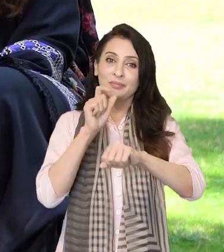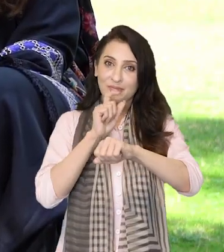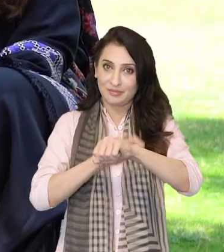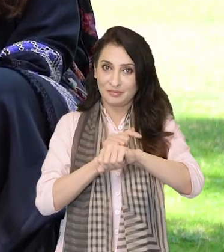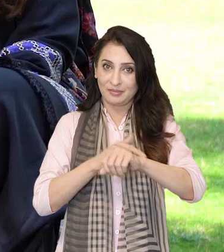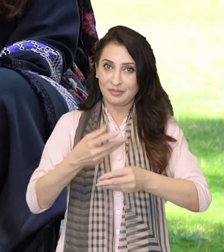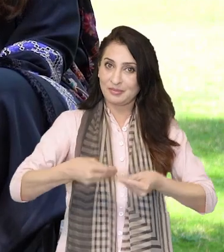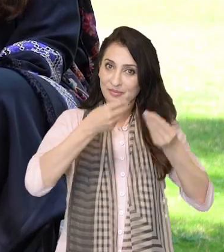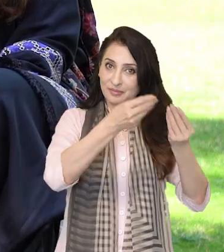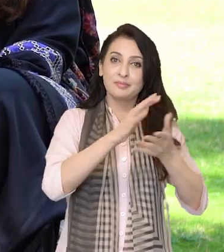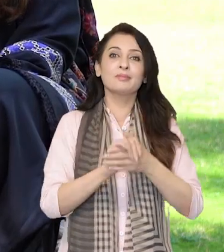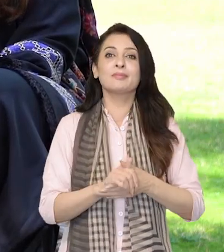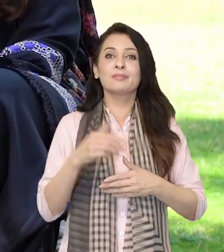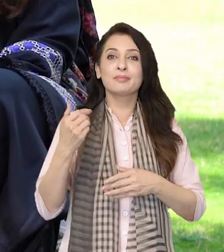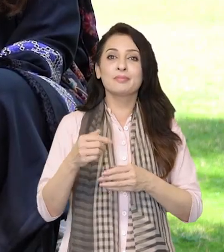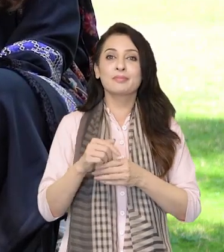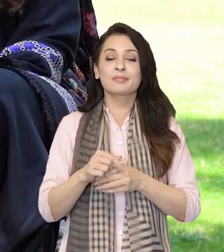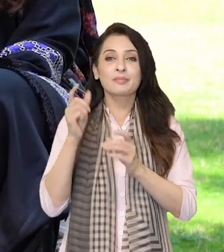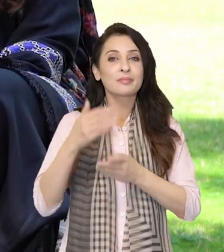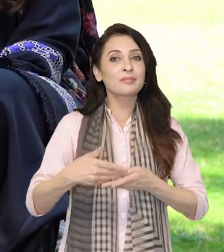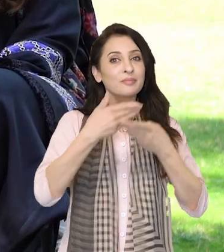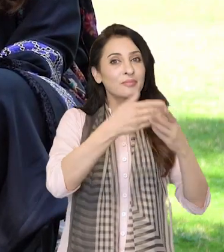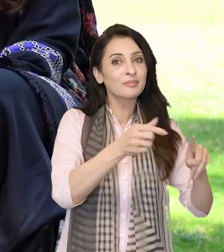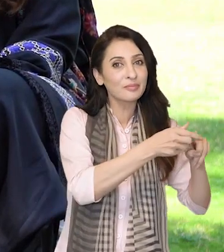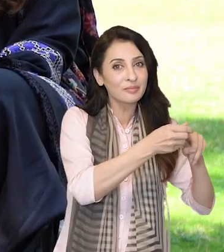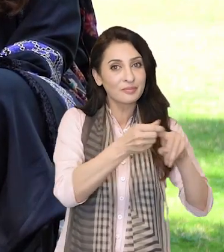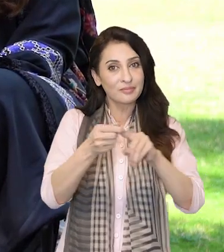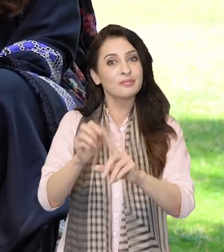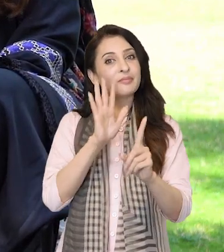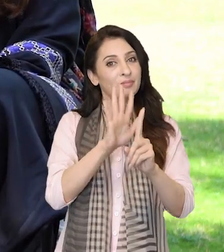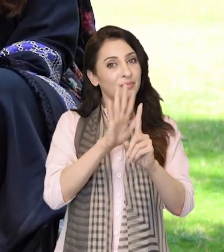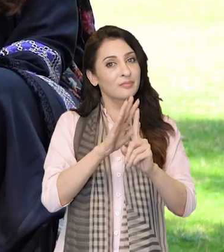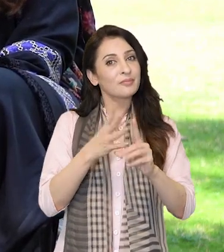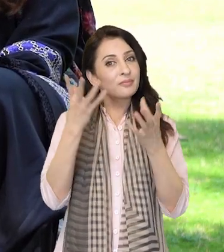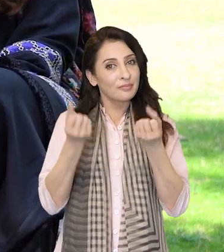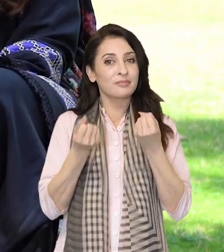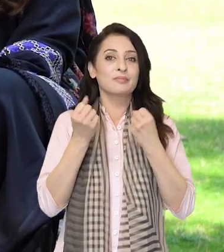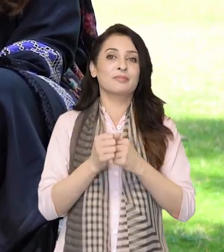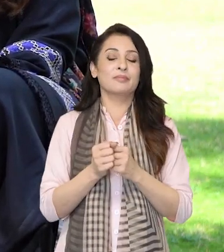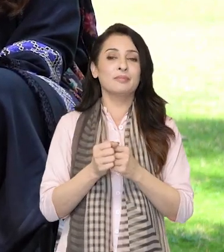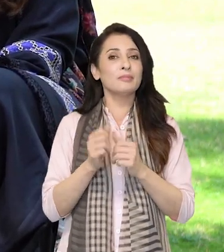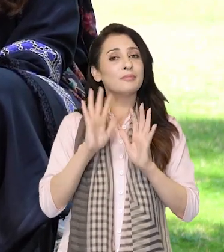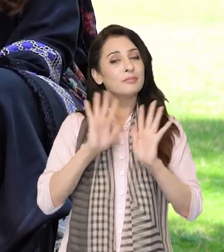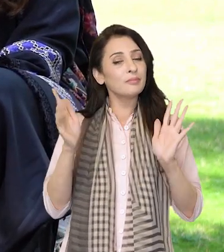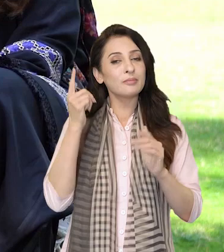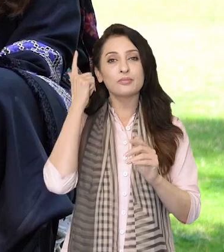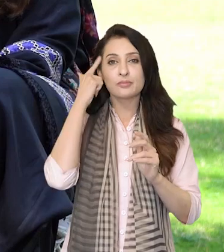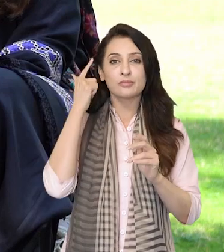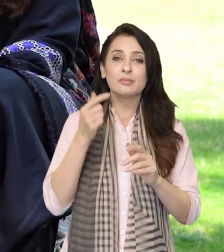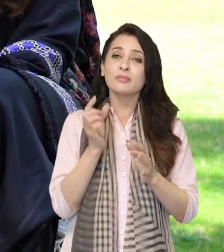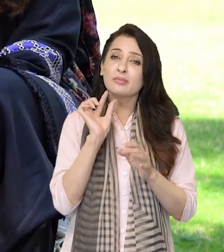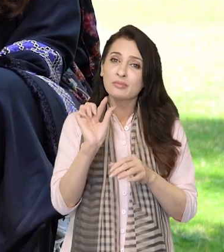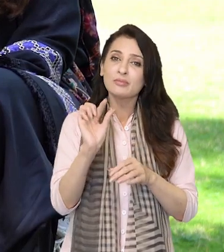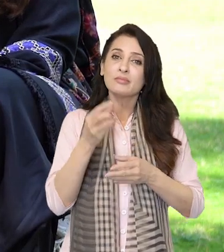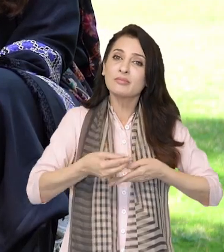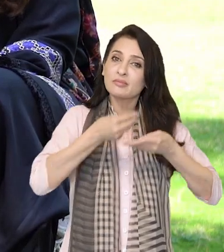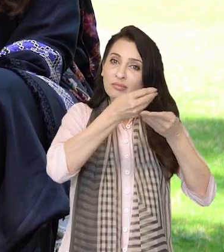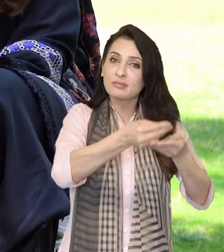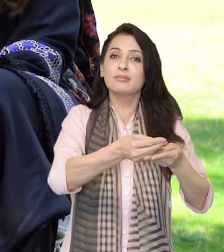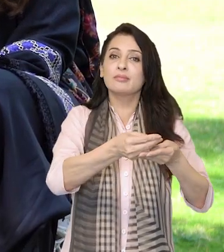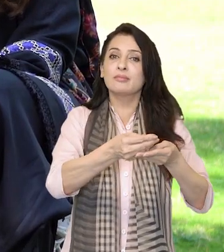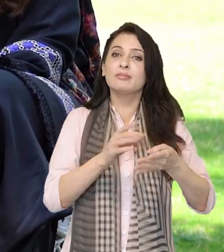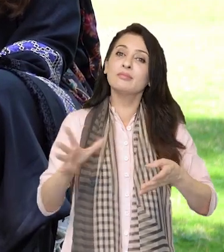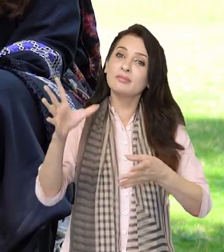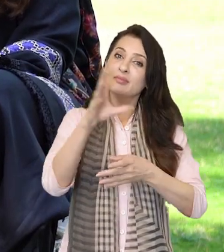को उठा के प्यार नहीं कर सकते, आप वक्त दे सकते हैं, आप उनको गाइड कर सकते हैं, आप उनसे बात कर सकते हैं। लेकिन अगर आप सिर्फ़